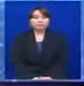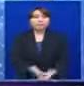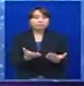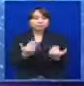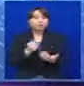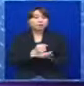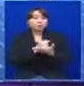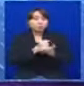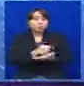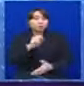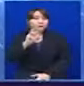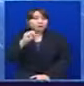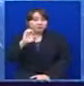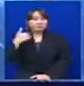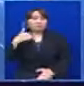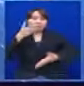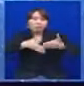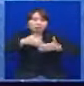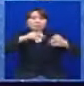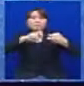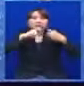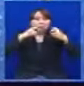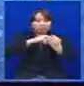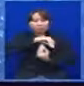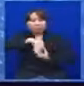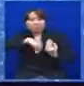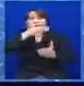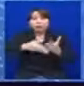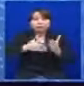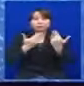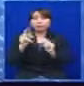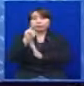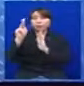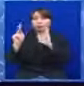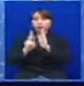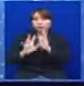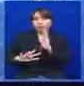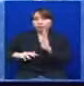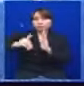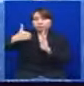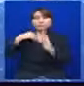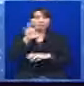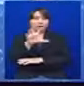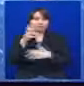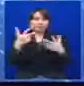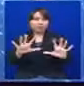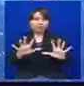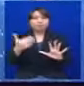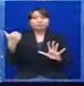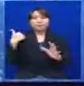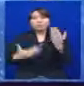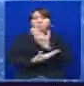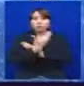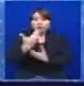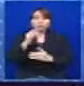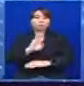ด้านการช่วยเหลือ SME ที่มีปัญหาในการดำเนินธุรกิจนะคะตอนนี้กฎหมายฟื้นฟูกิจการ SME มีผลบังคับใช้แล้วค่ะซึ่งก็จะเ